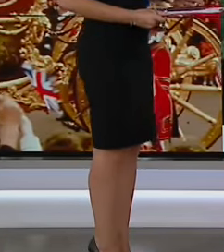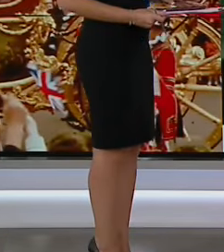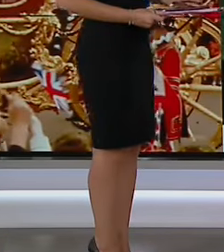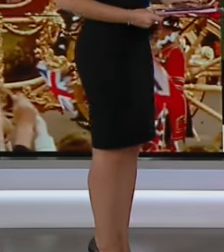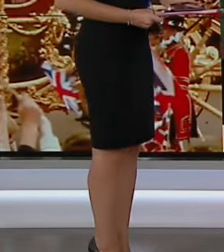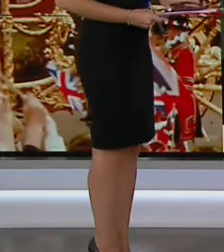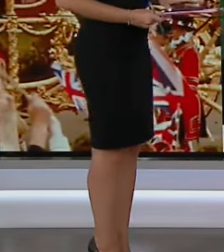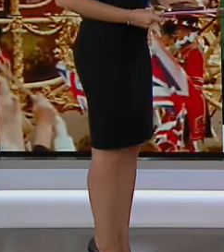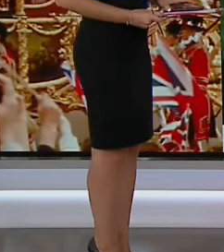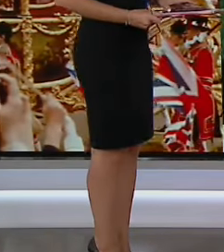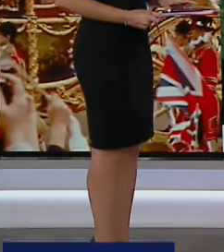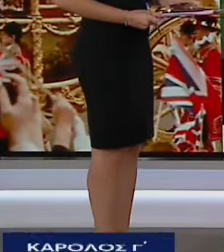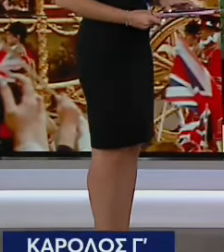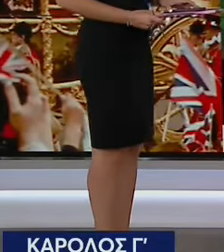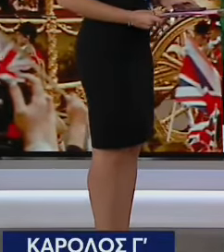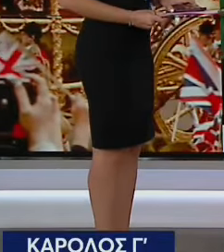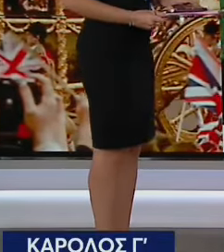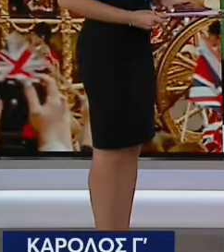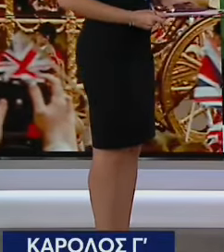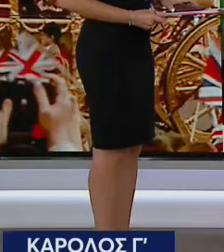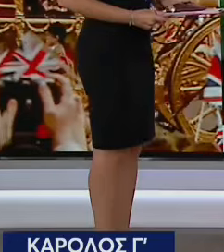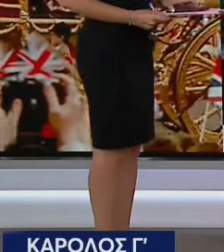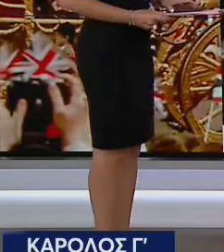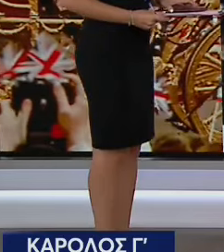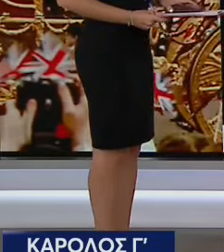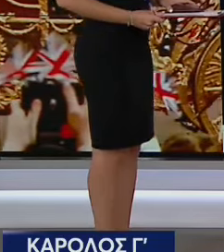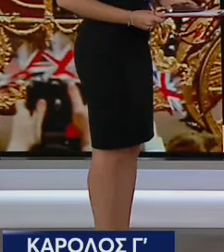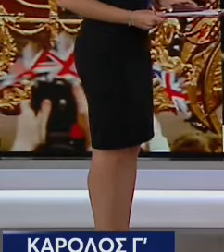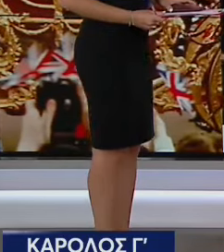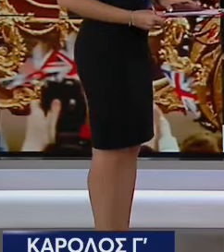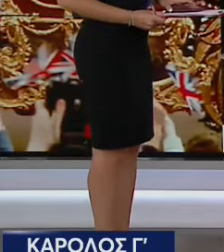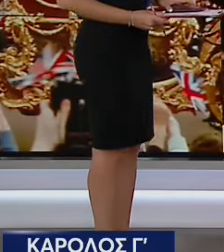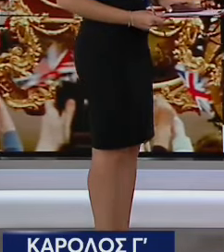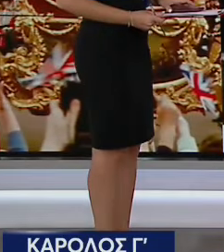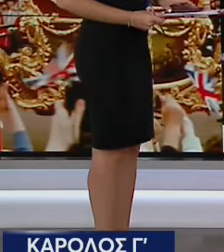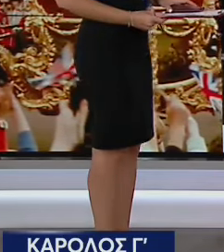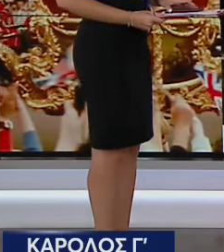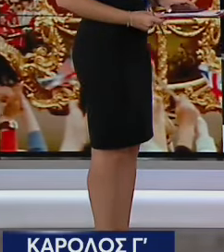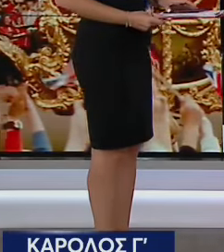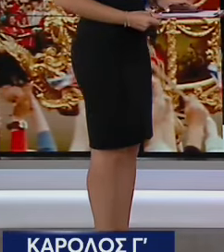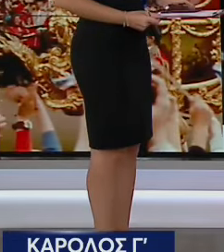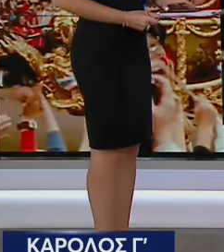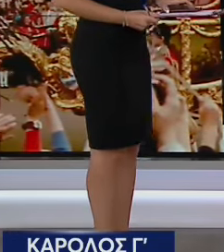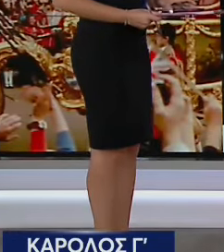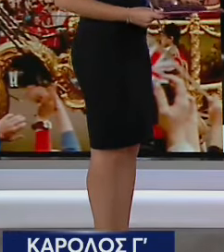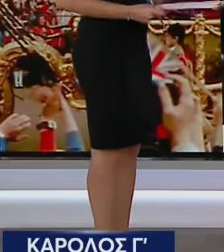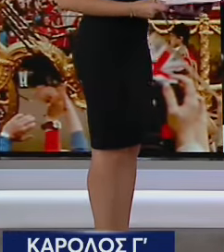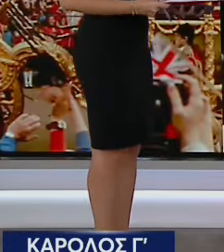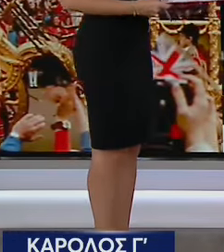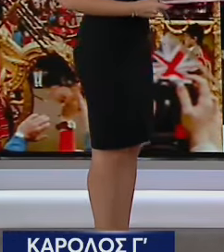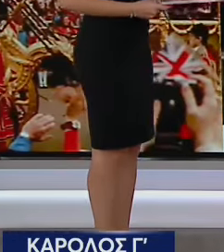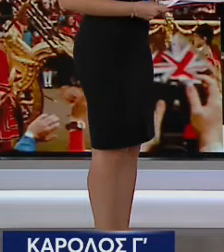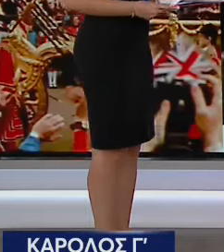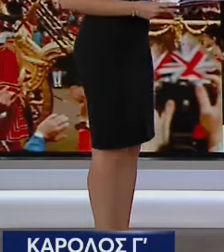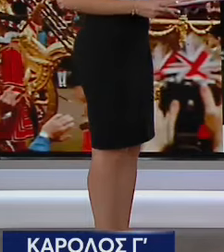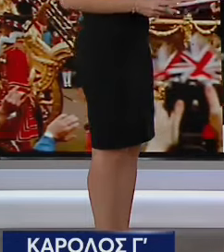και τι εικόνα έχουμε? Δηλαδή είναι κρίσιμο, είναι αρκετοί οι οποίοι εκφράζουν επιφυλάξεις για τον Κάρολο. Είναι ένας άνθρωπος ο οποίος